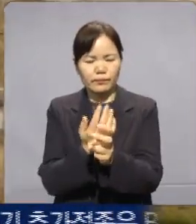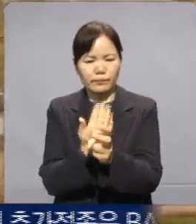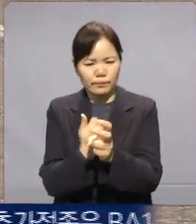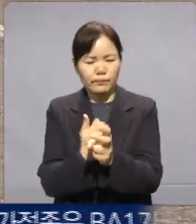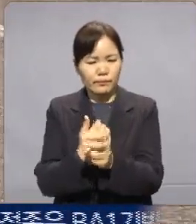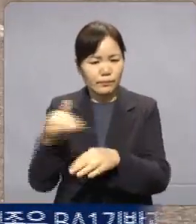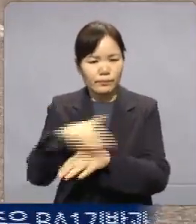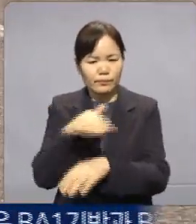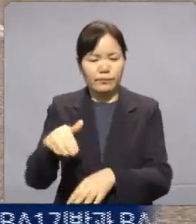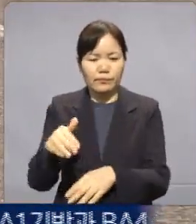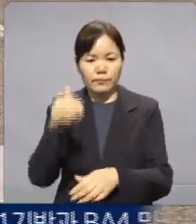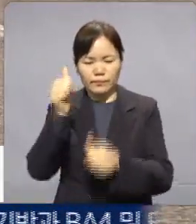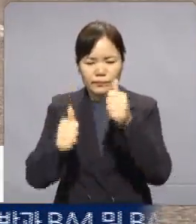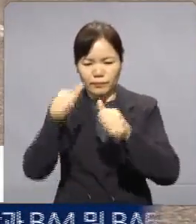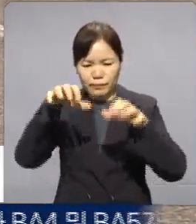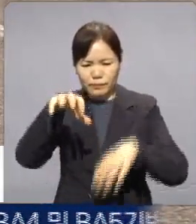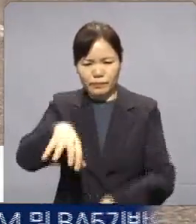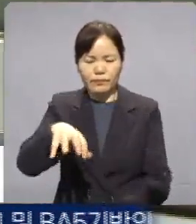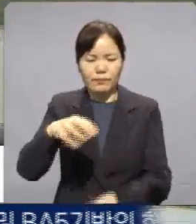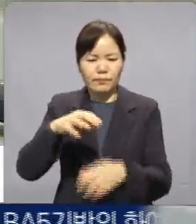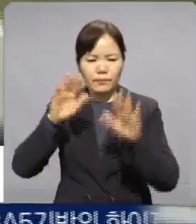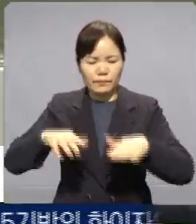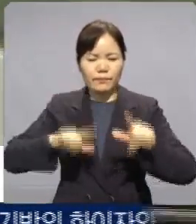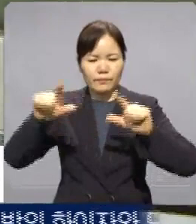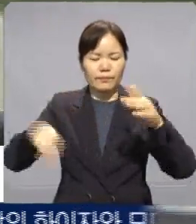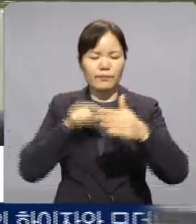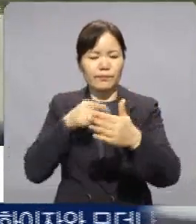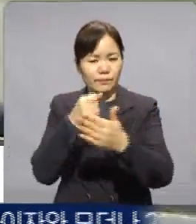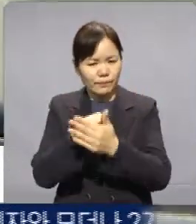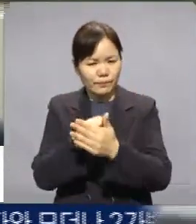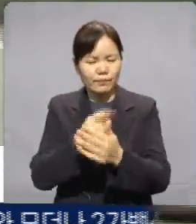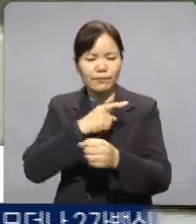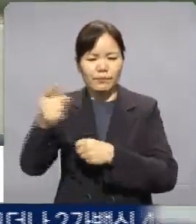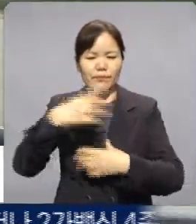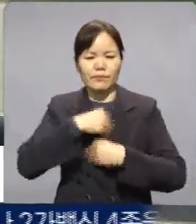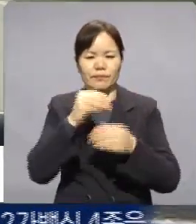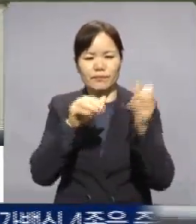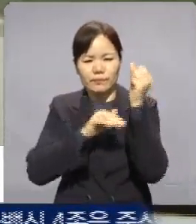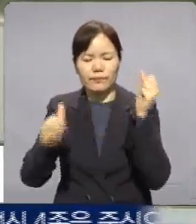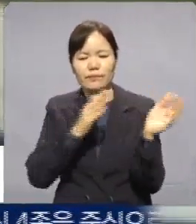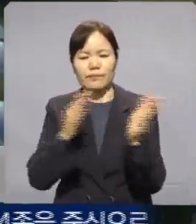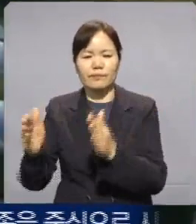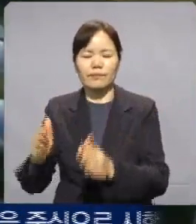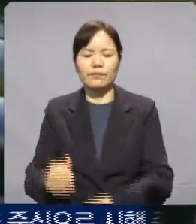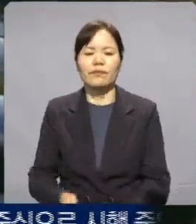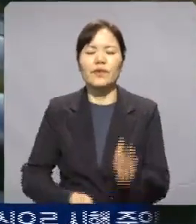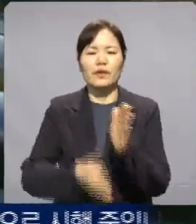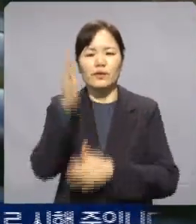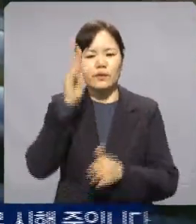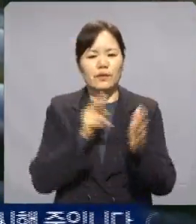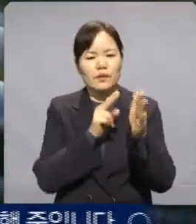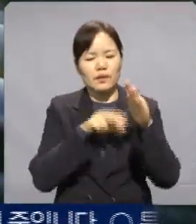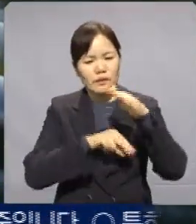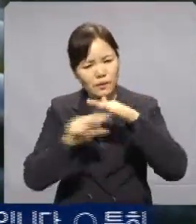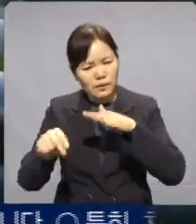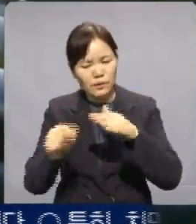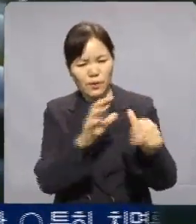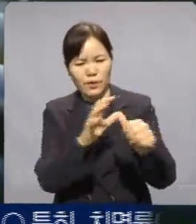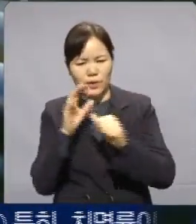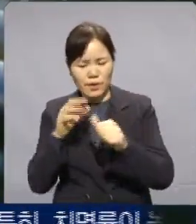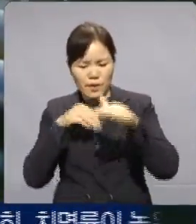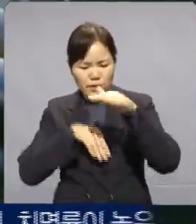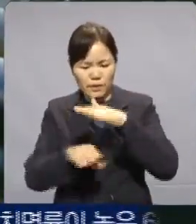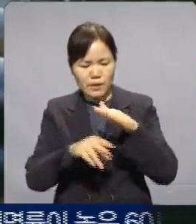지구는 올해 안으로 지정하고 내년 중 안전 기준을 마련합니다. 또 도시철도를 활용한 지하 물류